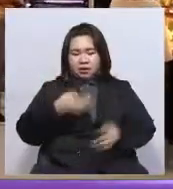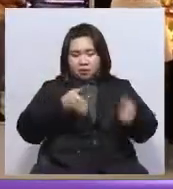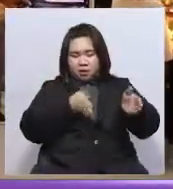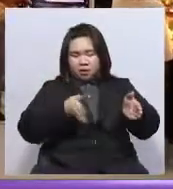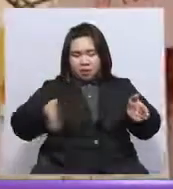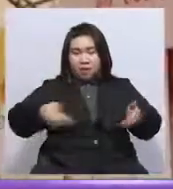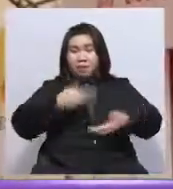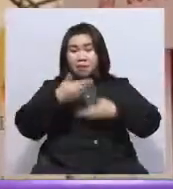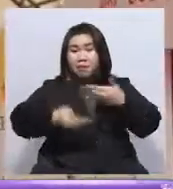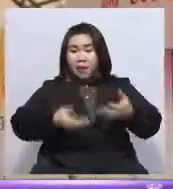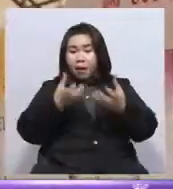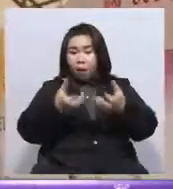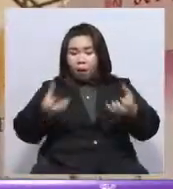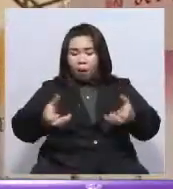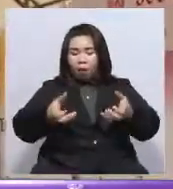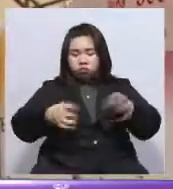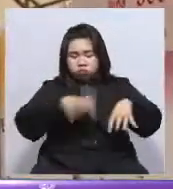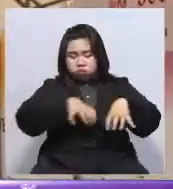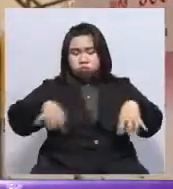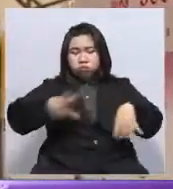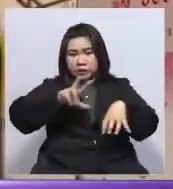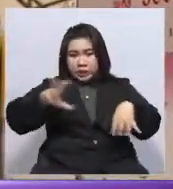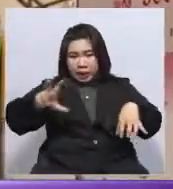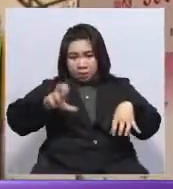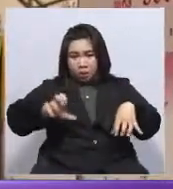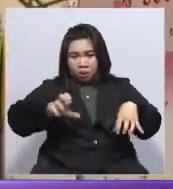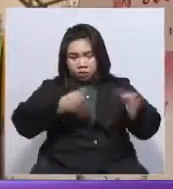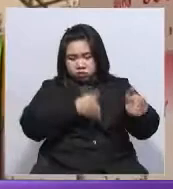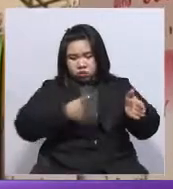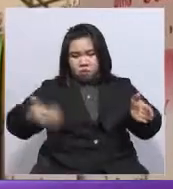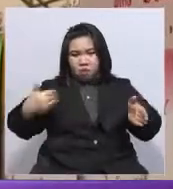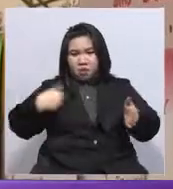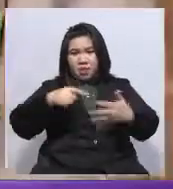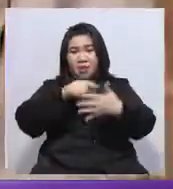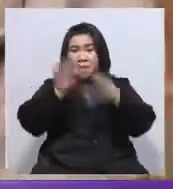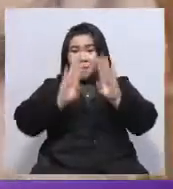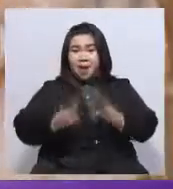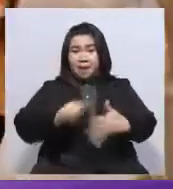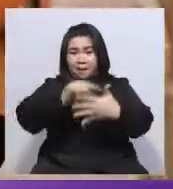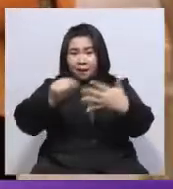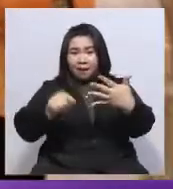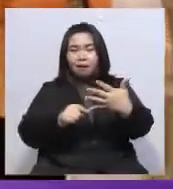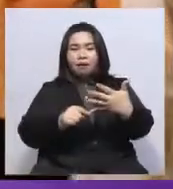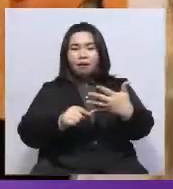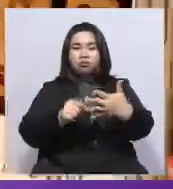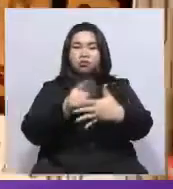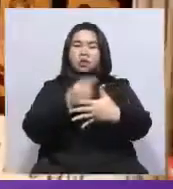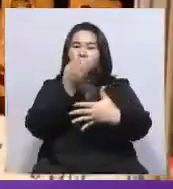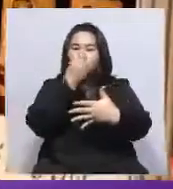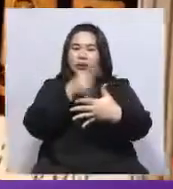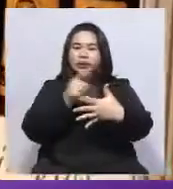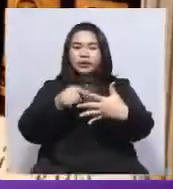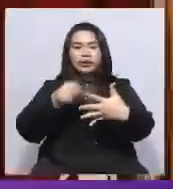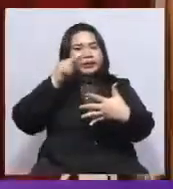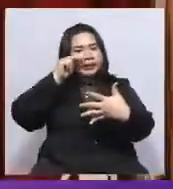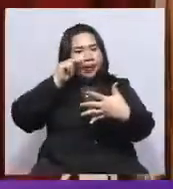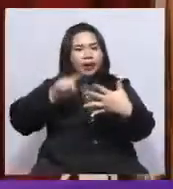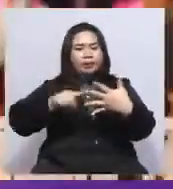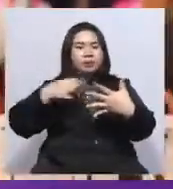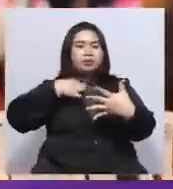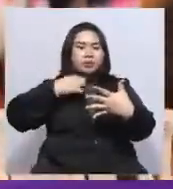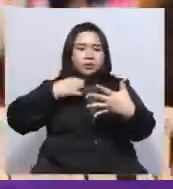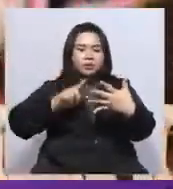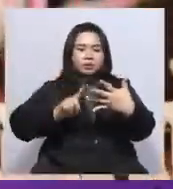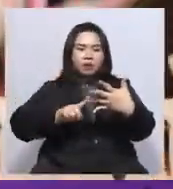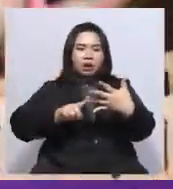ตภัณฑ์โอท็อปกว่า300บูธจากทั่วประเทศแบ่งเป็น5ประเภทผลิตภัณฑ์ได้แก่อาหารเครื่องดื่มเสื้อผ้